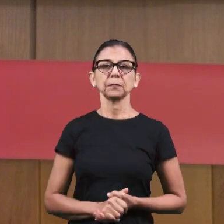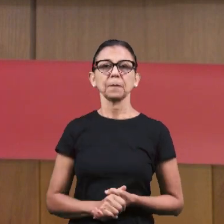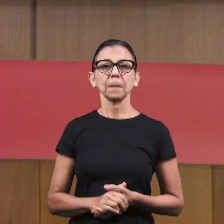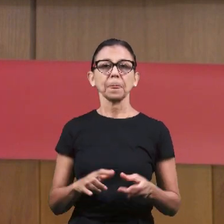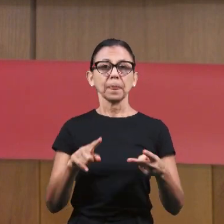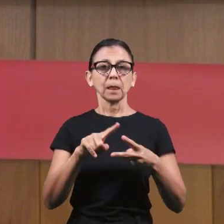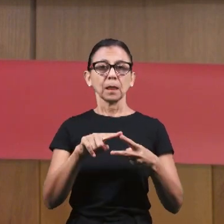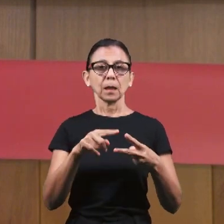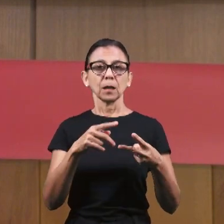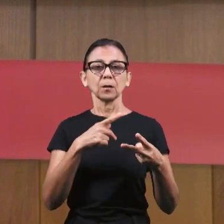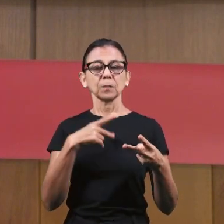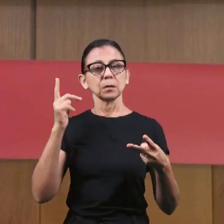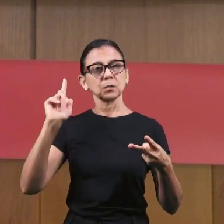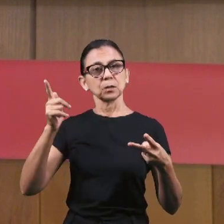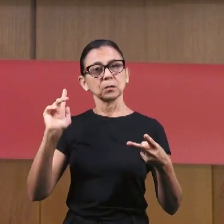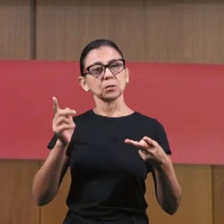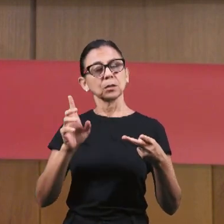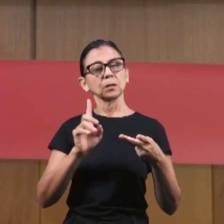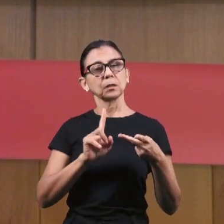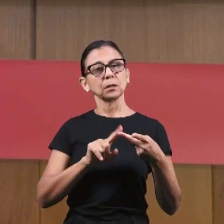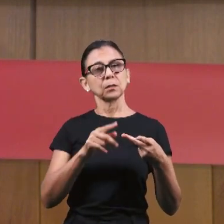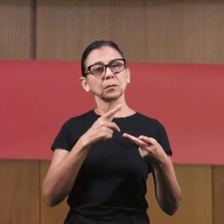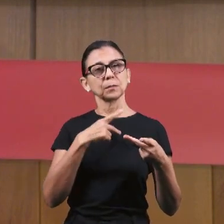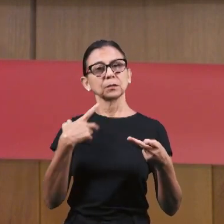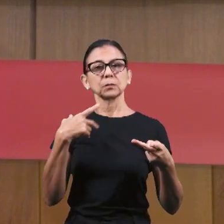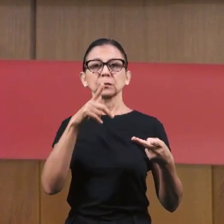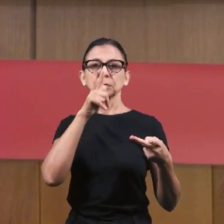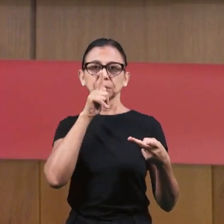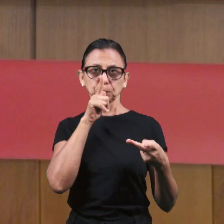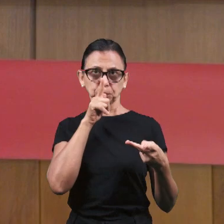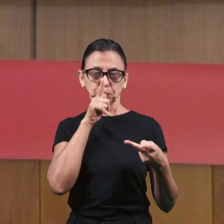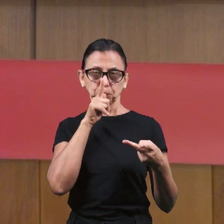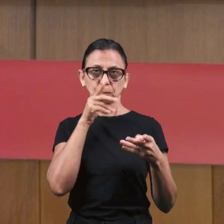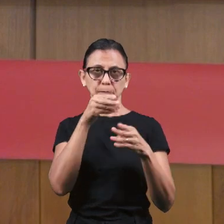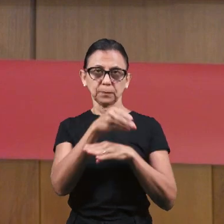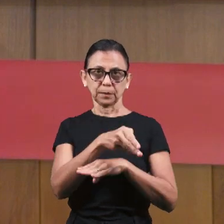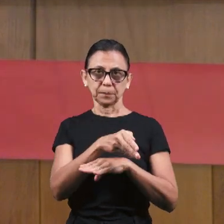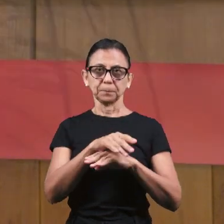Gilson Souza vont conduire la partie doctrinale de l'école biblique dominicale.